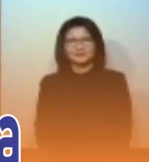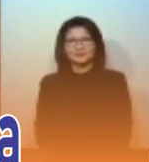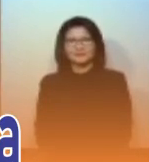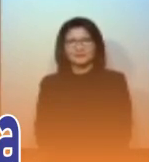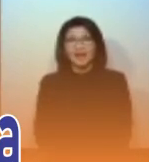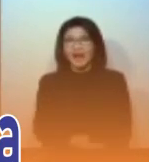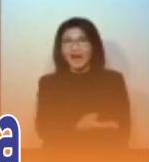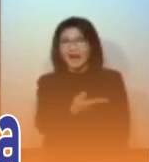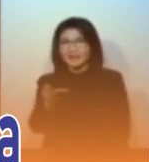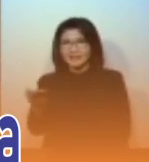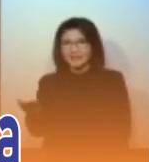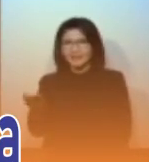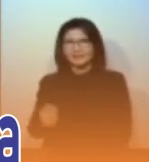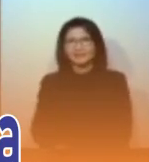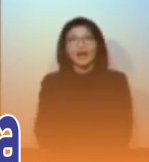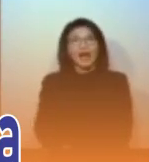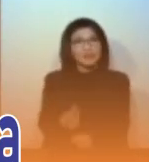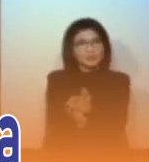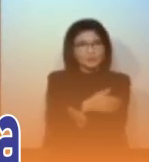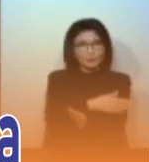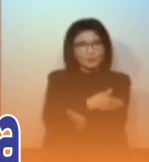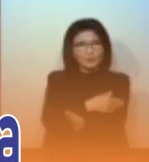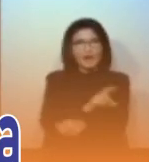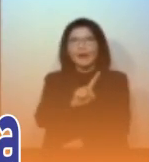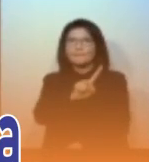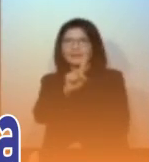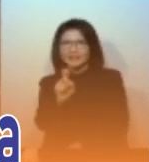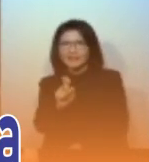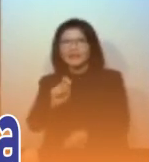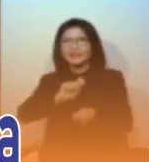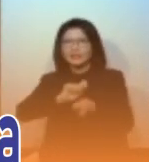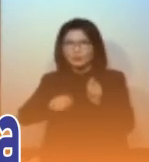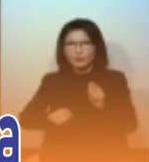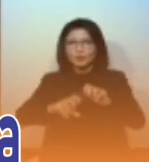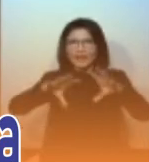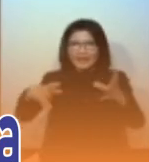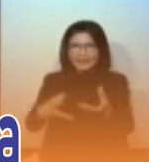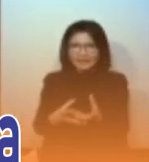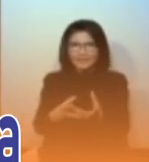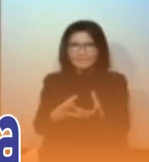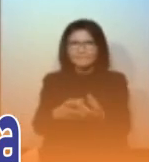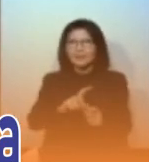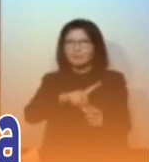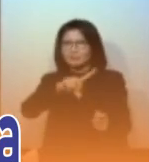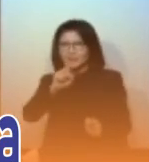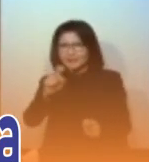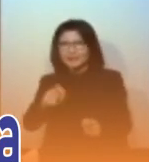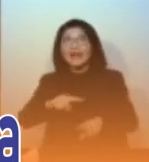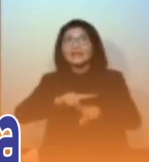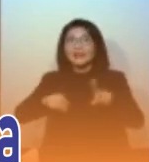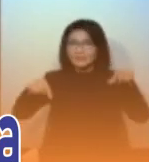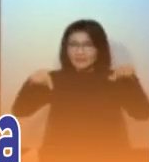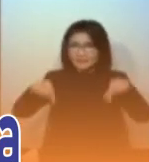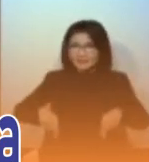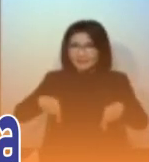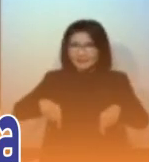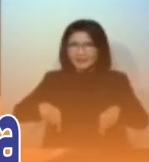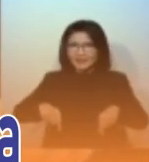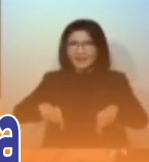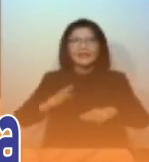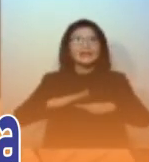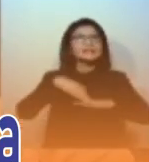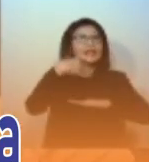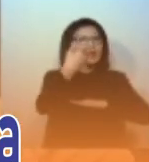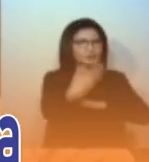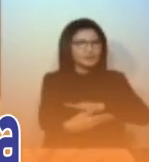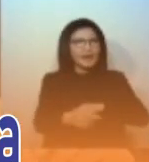hadirin, jika pada segmen sebelumnya pertanyaan dibuat oleh tim panelis, maka di segmen ini dan segmen